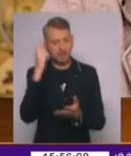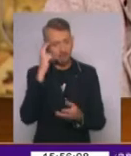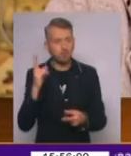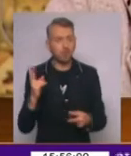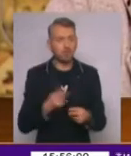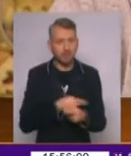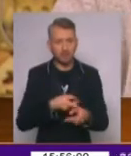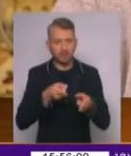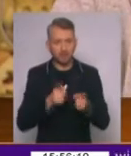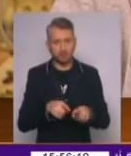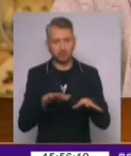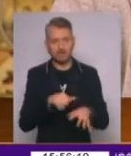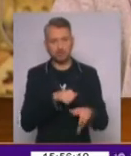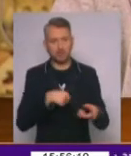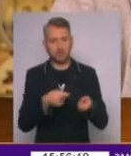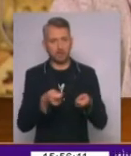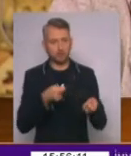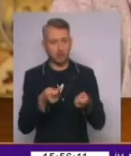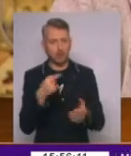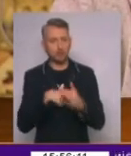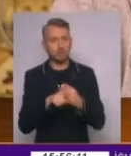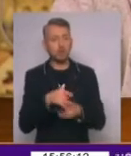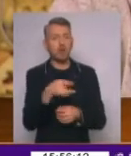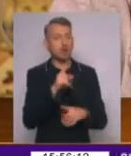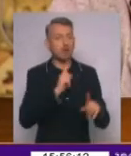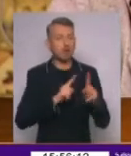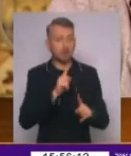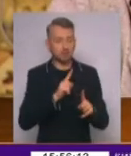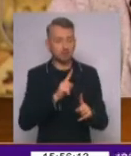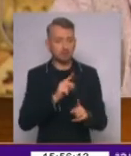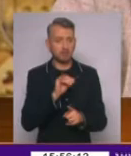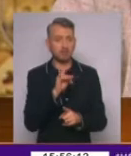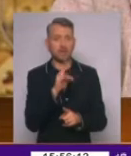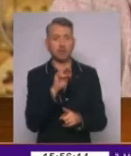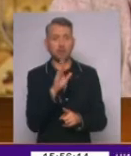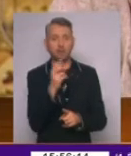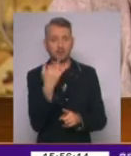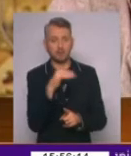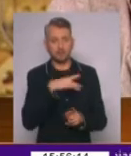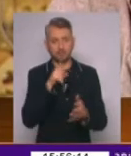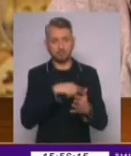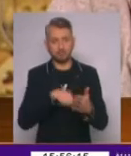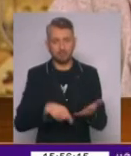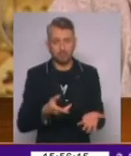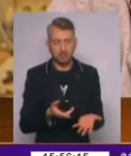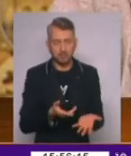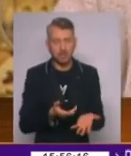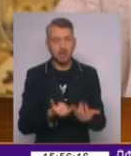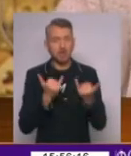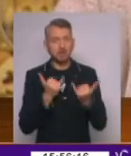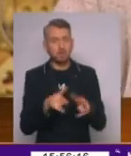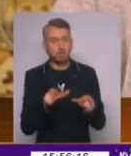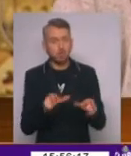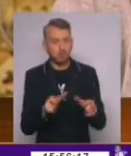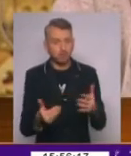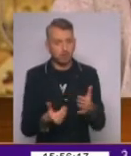позбавлені справжнього місцевого самоврядування, оскільки райради було Черновецьким ліквідовано, зараз блокуються